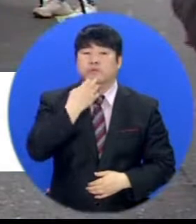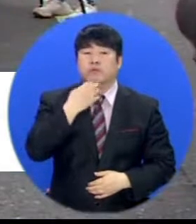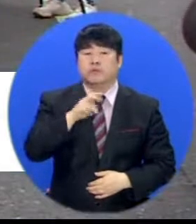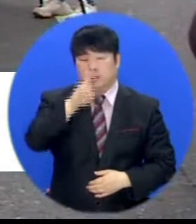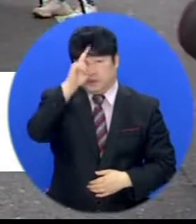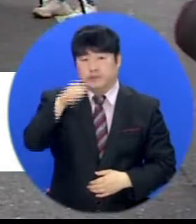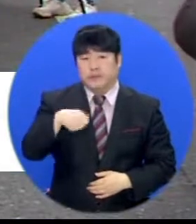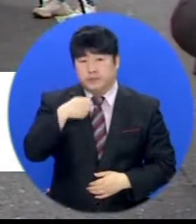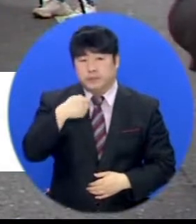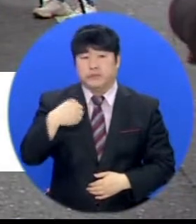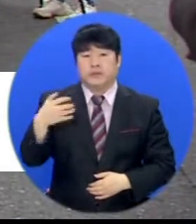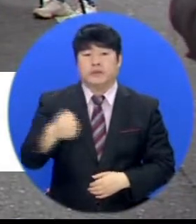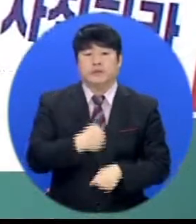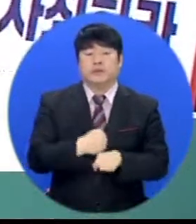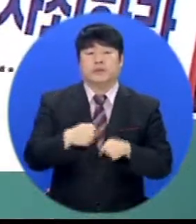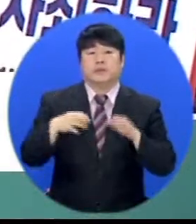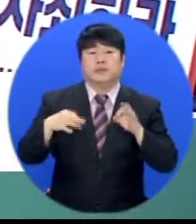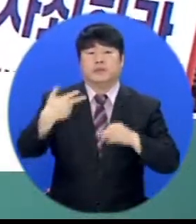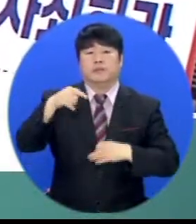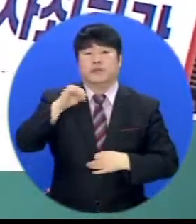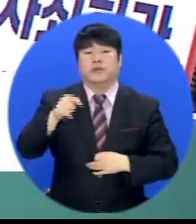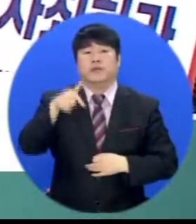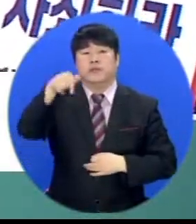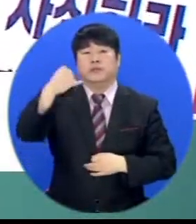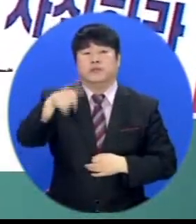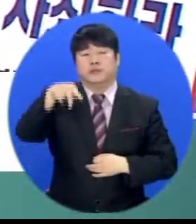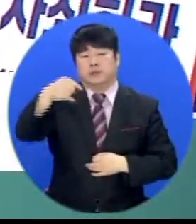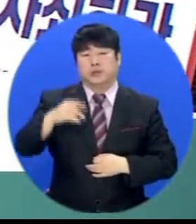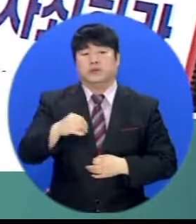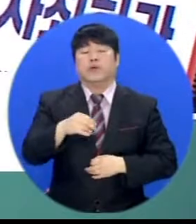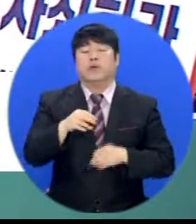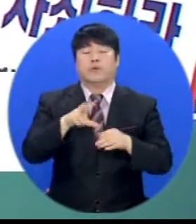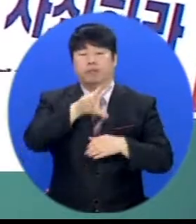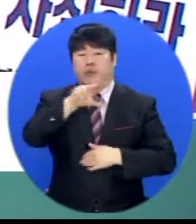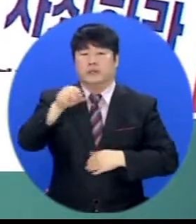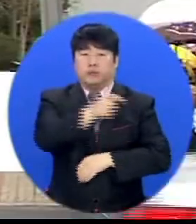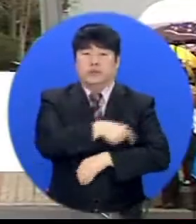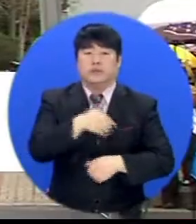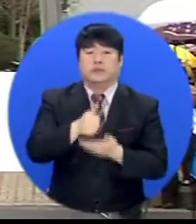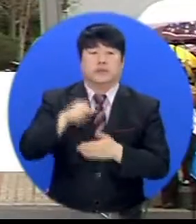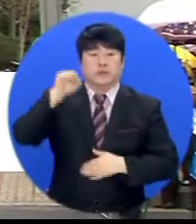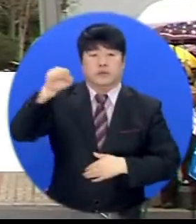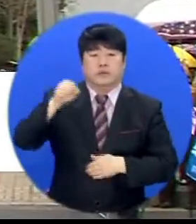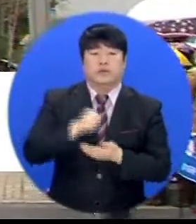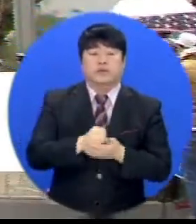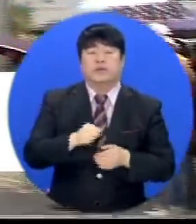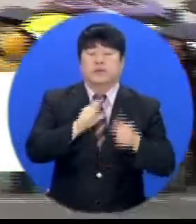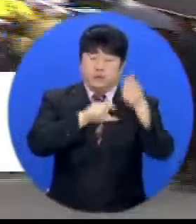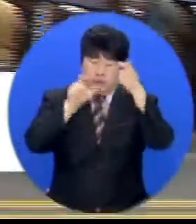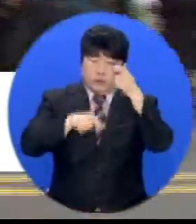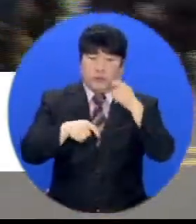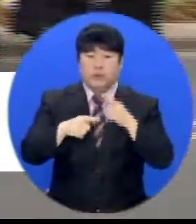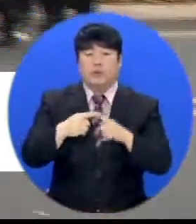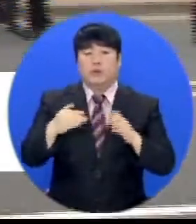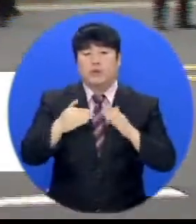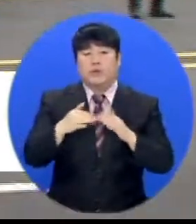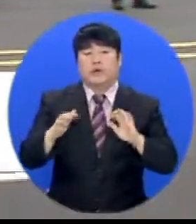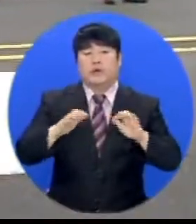오찬을 가진 김장환 극동방송 이사장을 규탄했습니다. 광주기독교교회협의회 등은